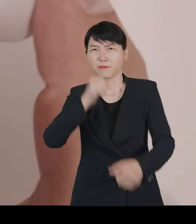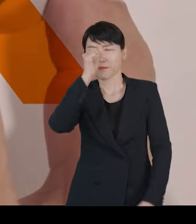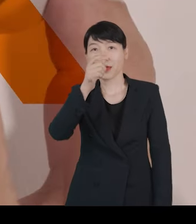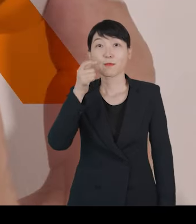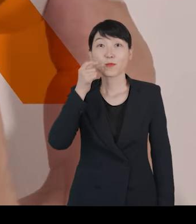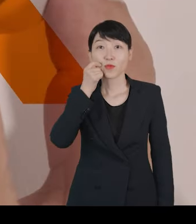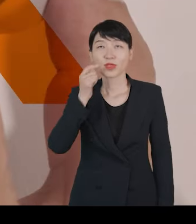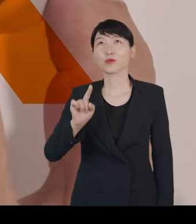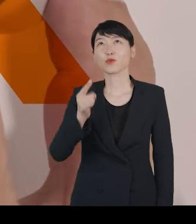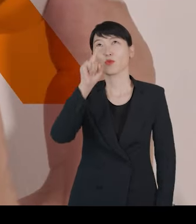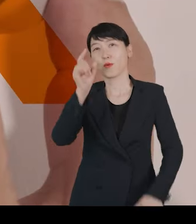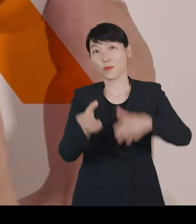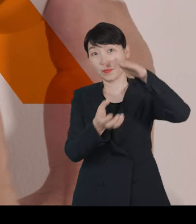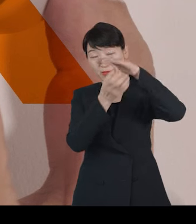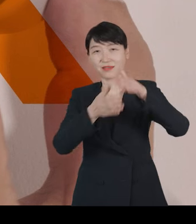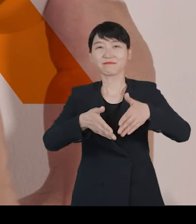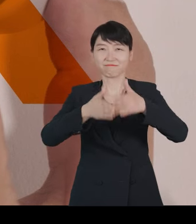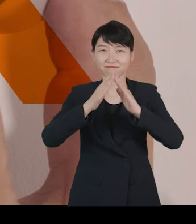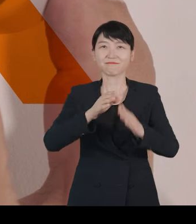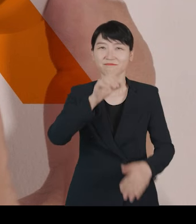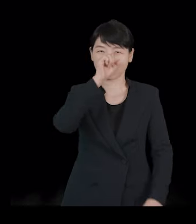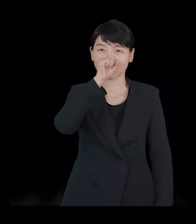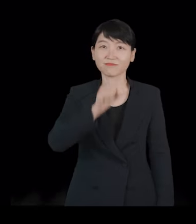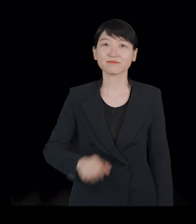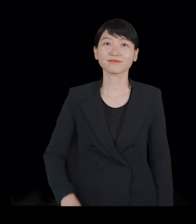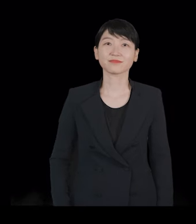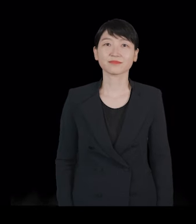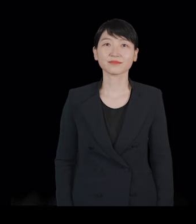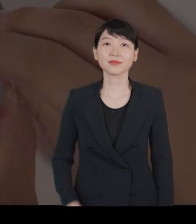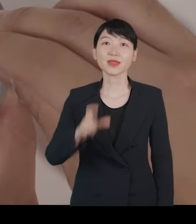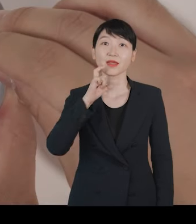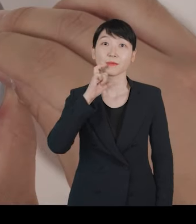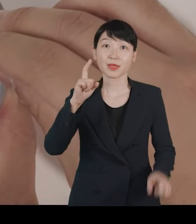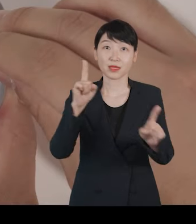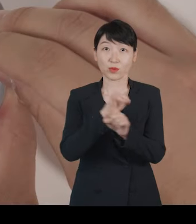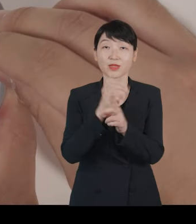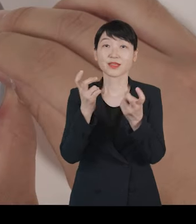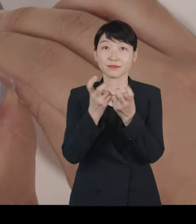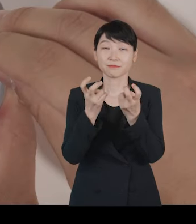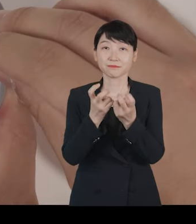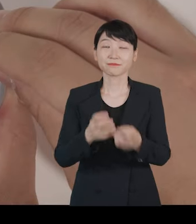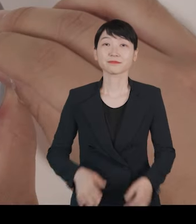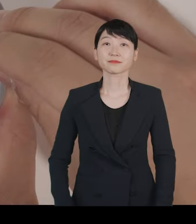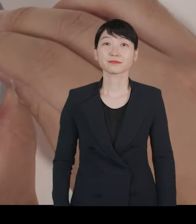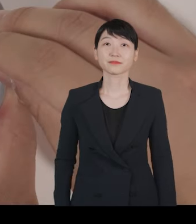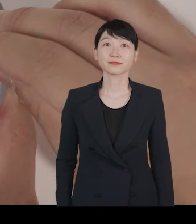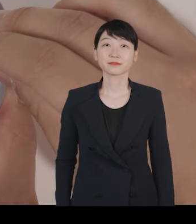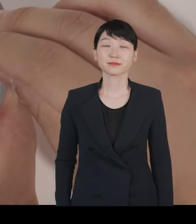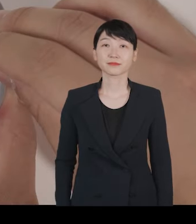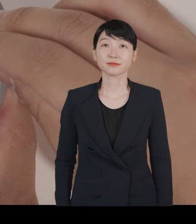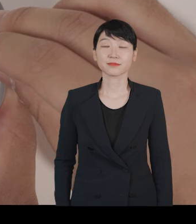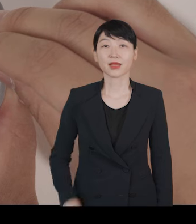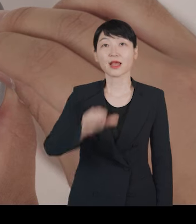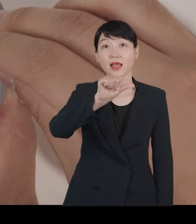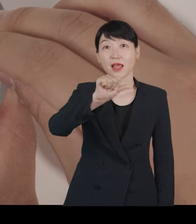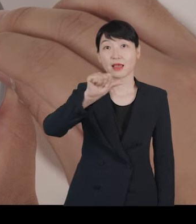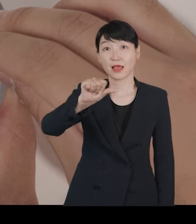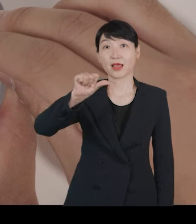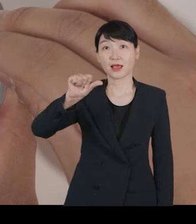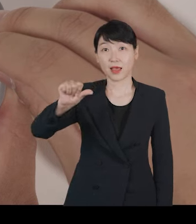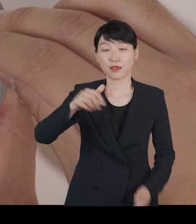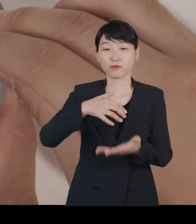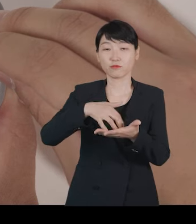동작에 영향을 주지 않는 곳에 배치해야 합니다. 배터리 교체 방법은 다음과 같습니다.